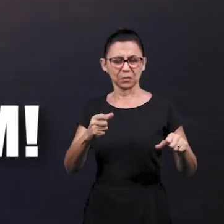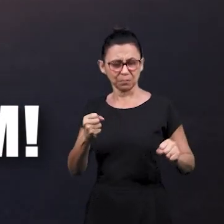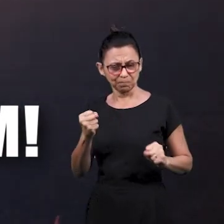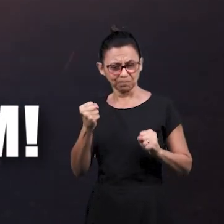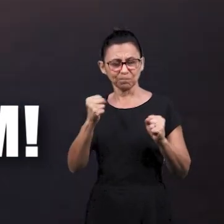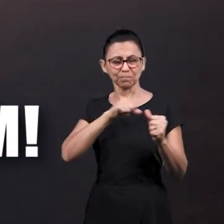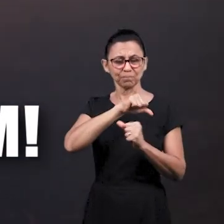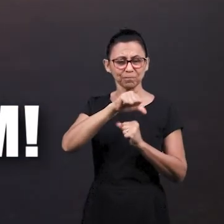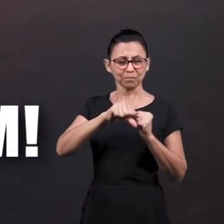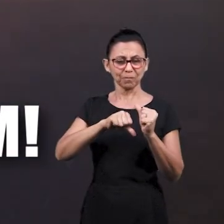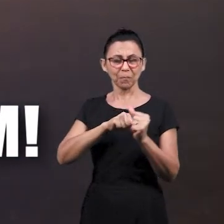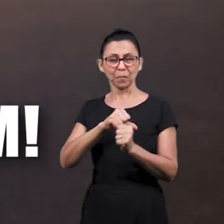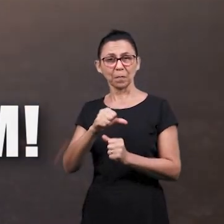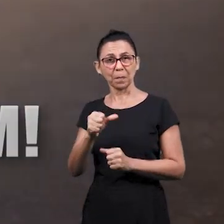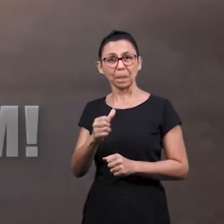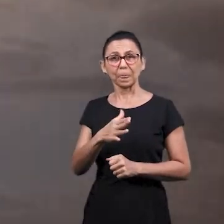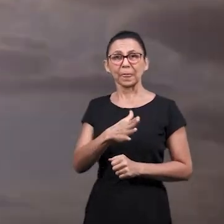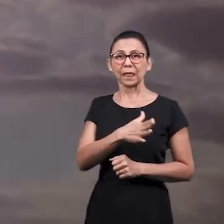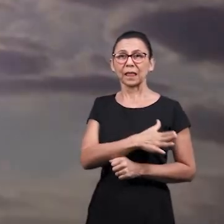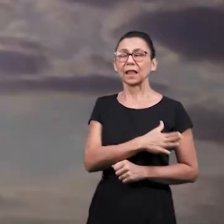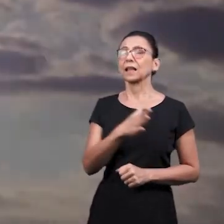без конца.